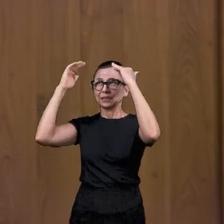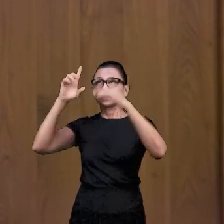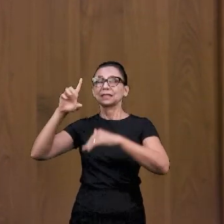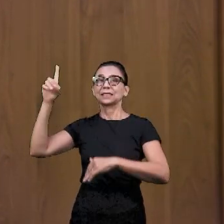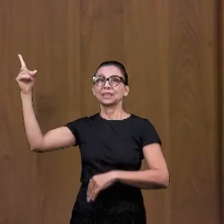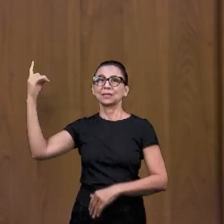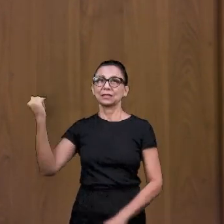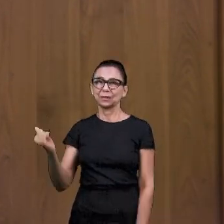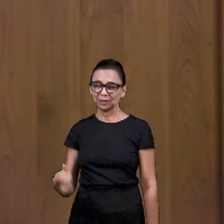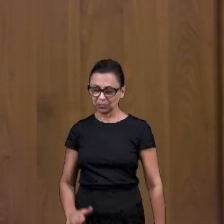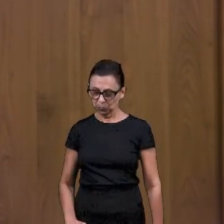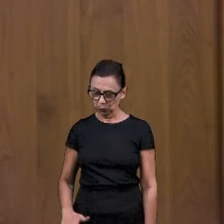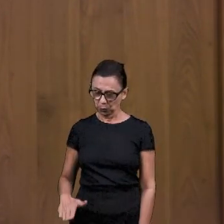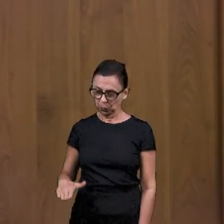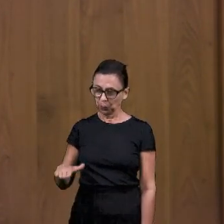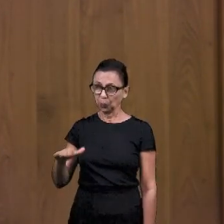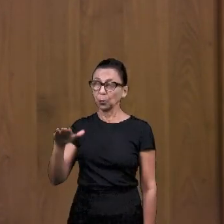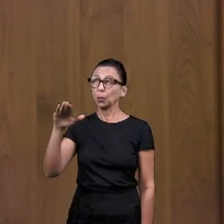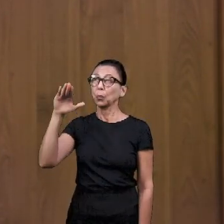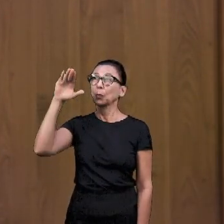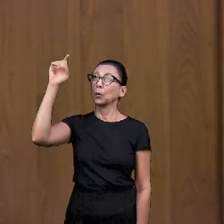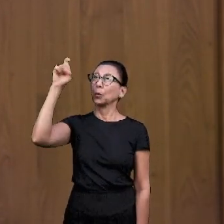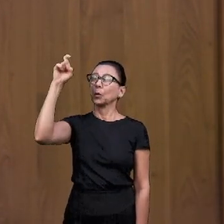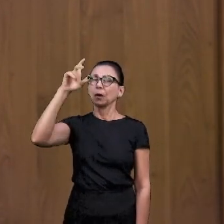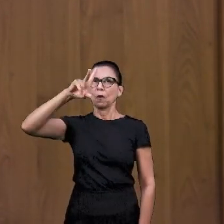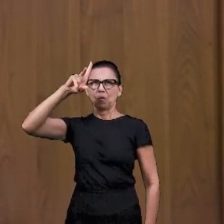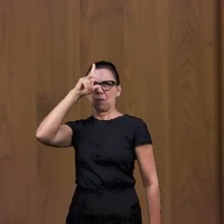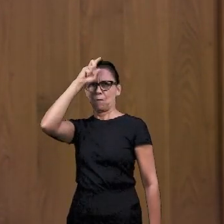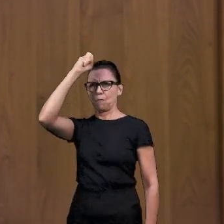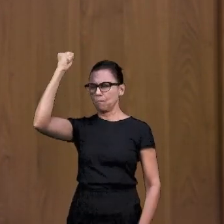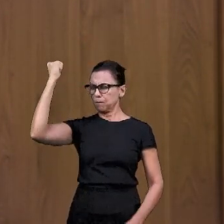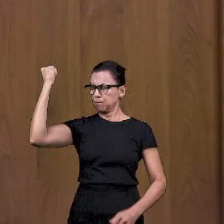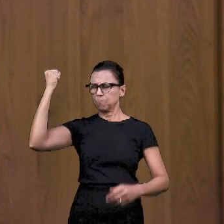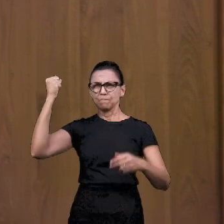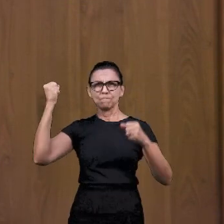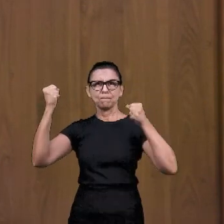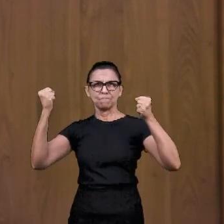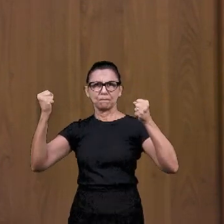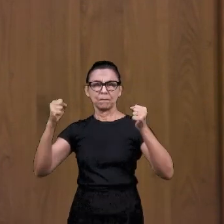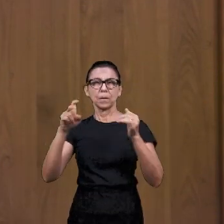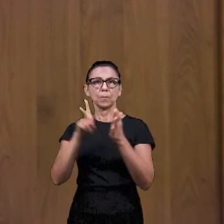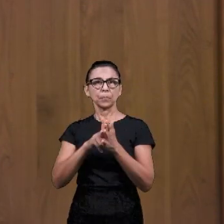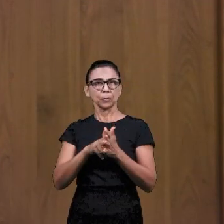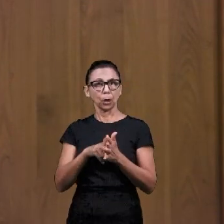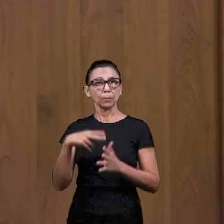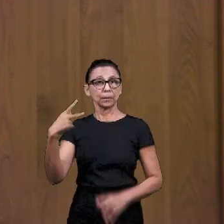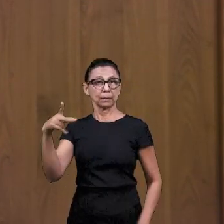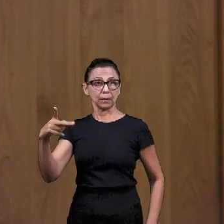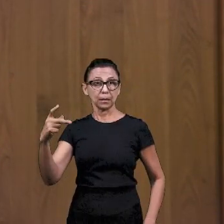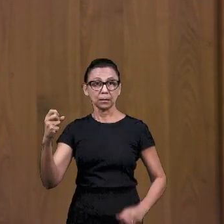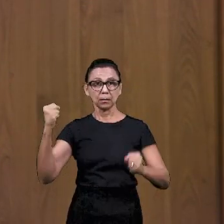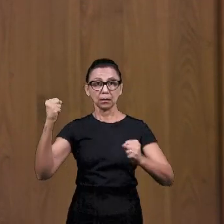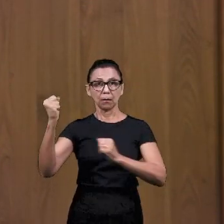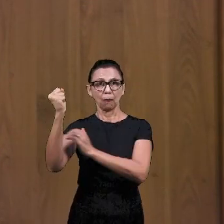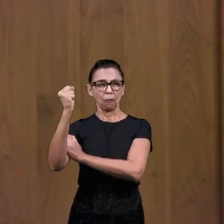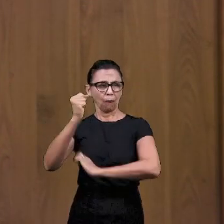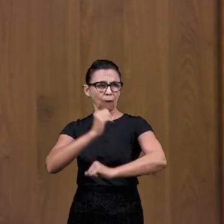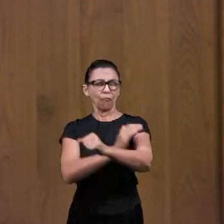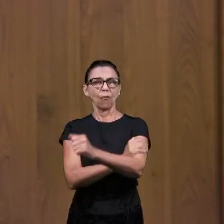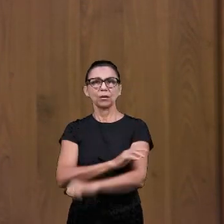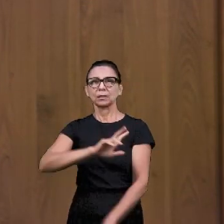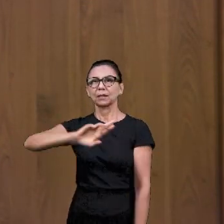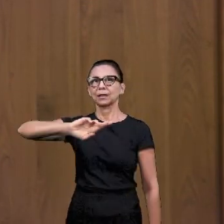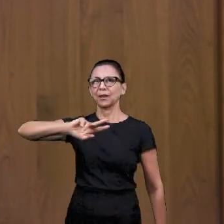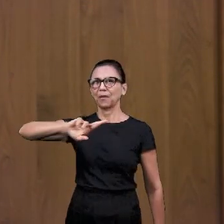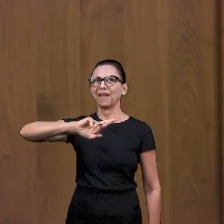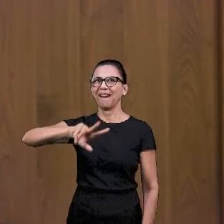est devenu fort, mais la force ne venait pas de lui, mais du Saint-Esprit qui était sur lui. Les Philistins, ils n'aimaient